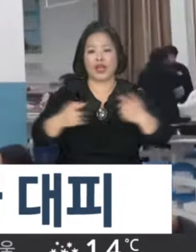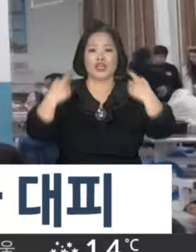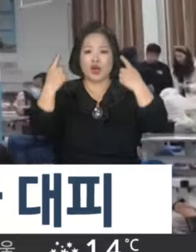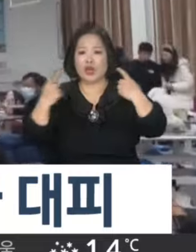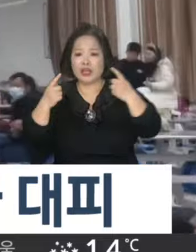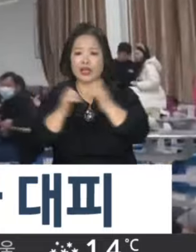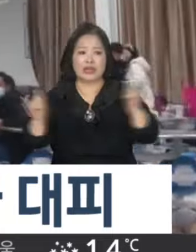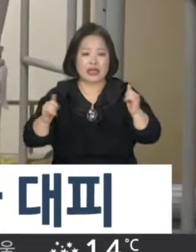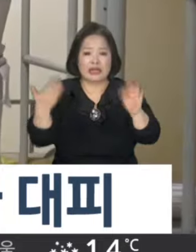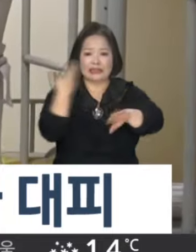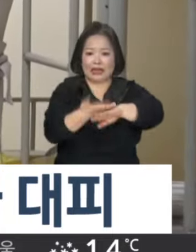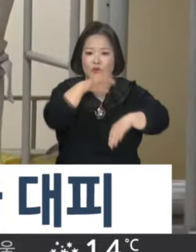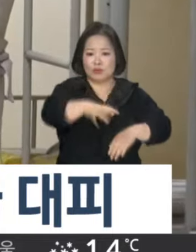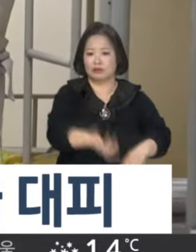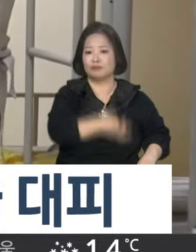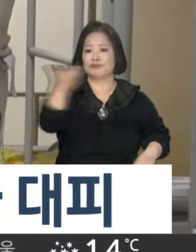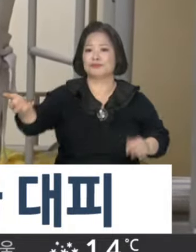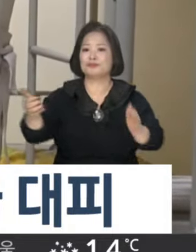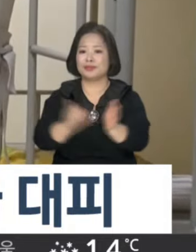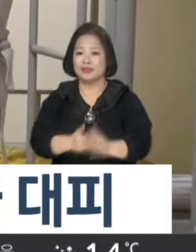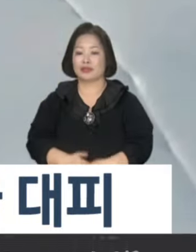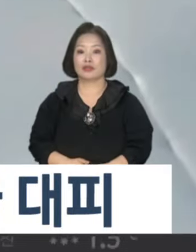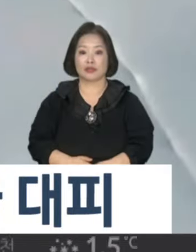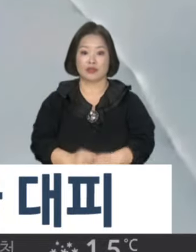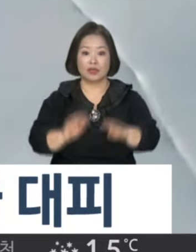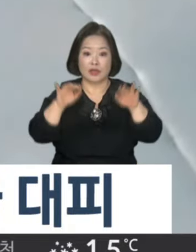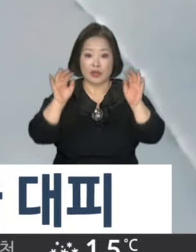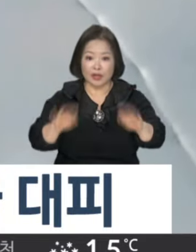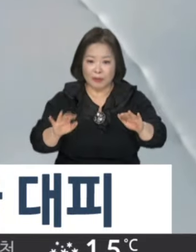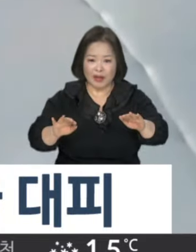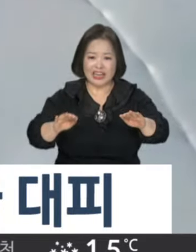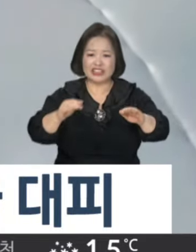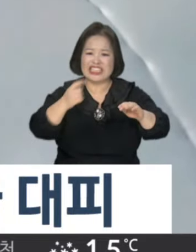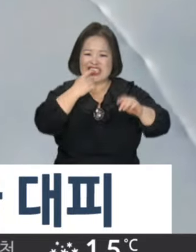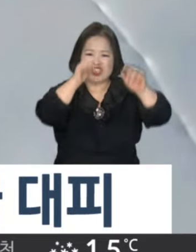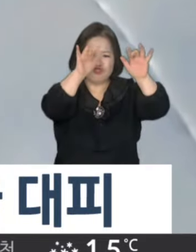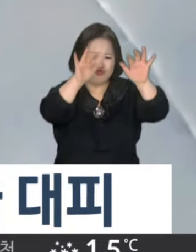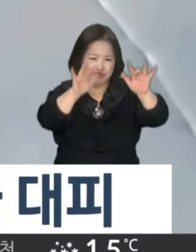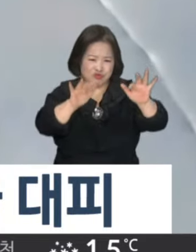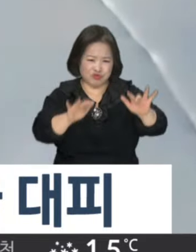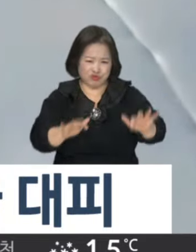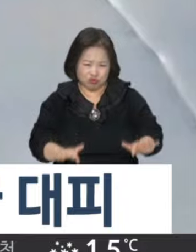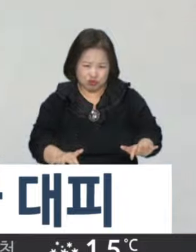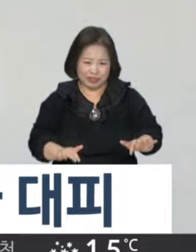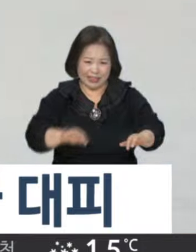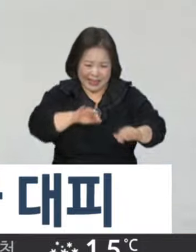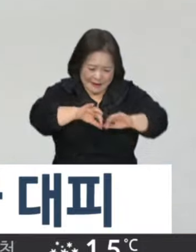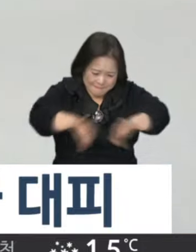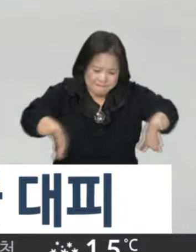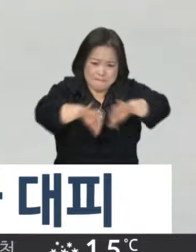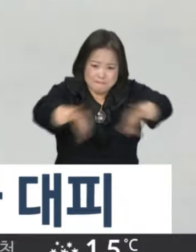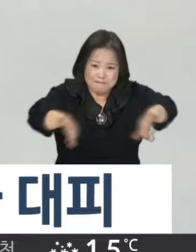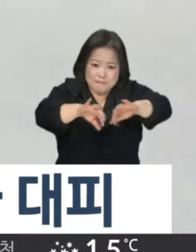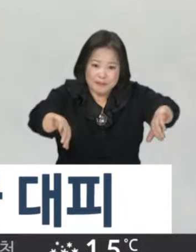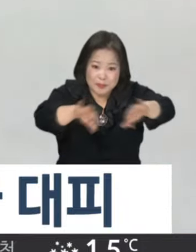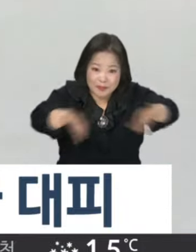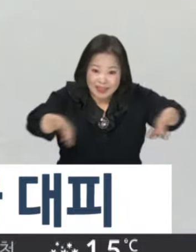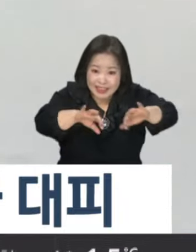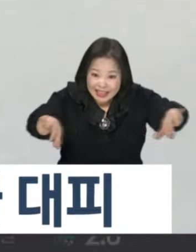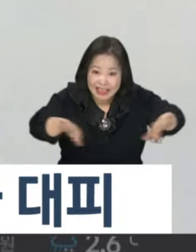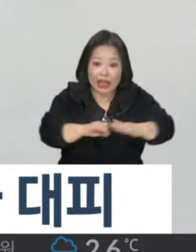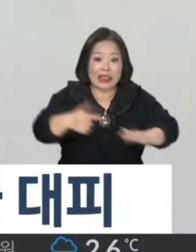대피소로 자리를 옮겼습니다 끝없이 펼쳐진 눈바 뒤로 길을 내고 있는 야생 늑대들